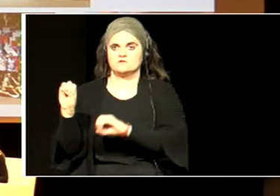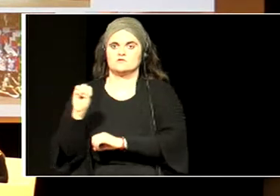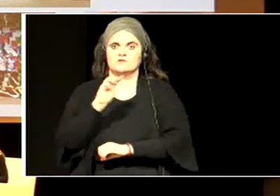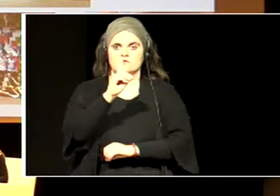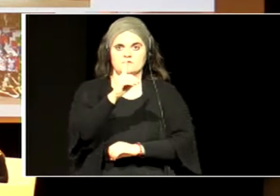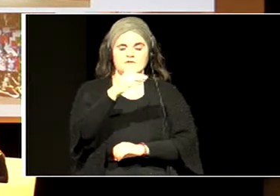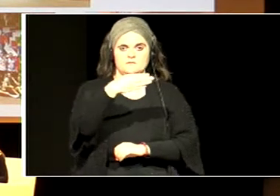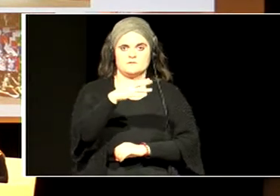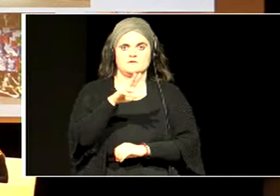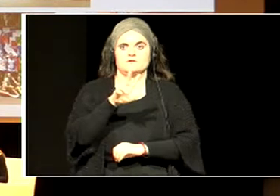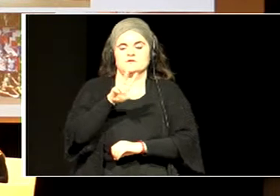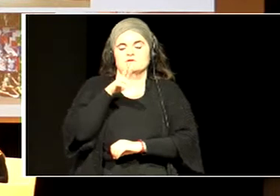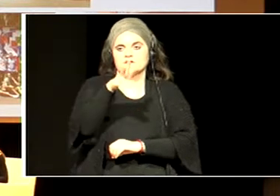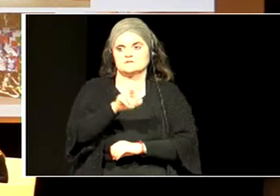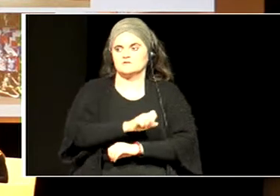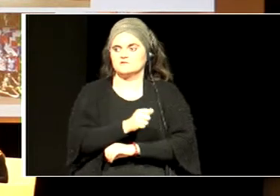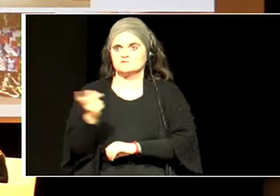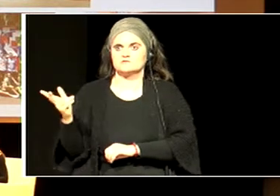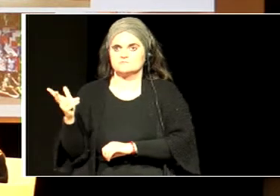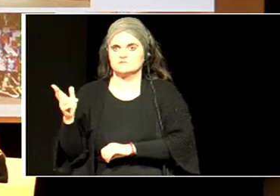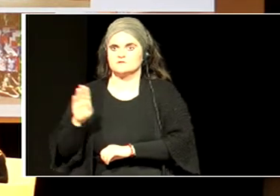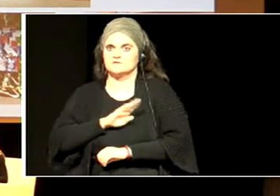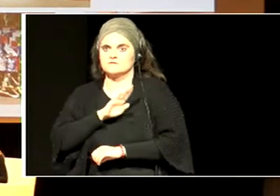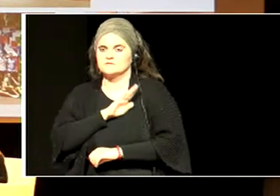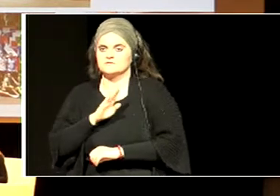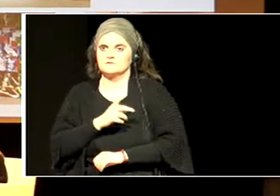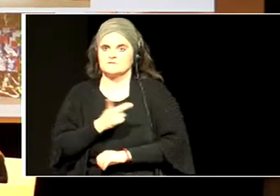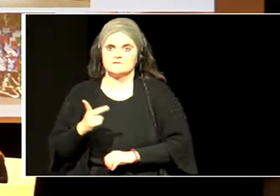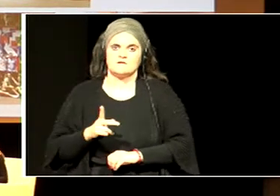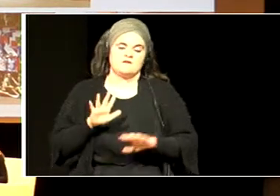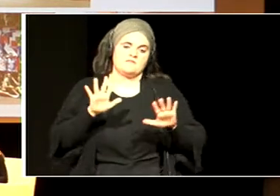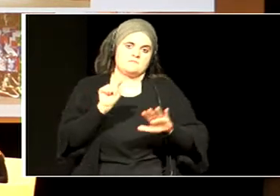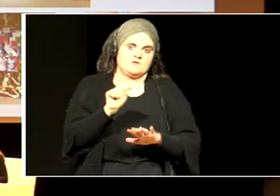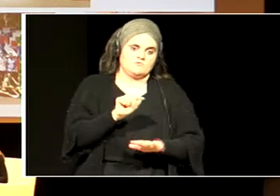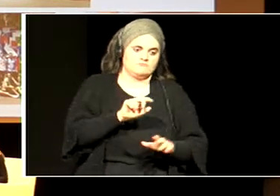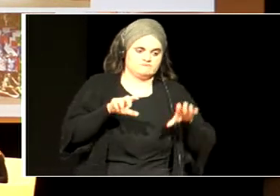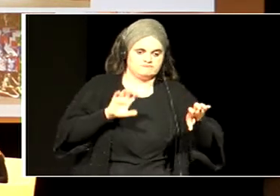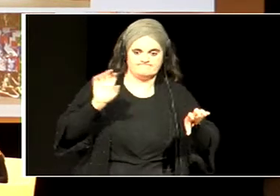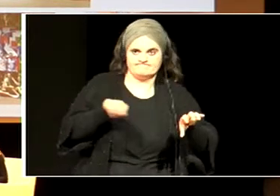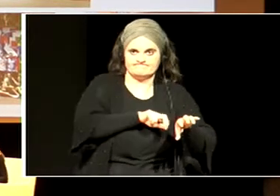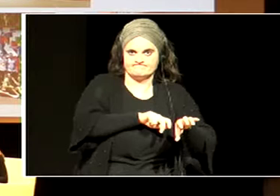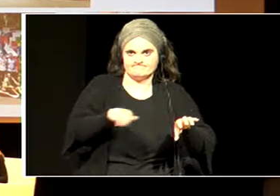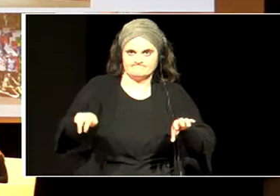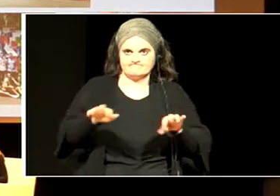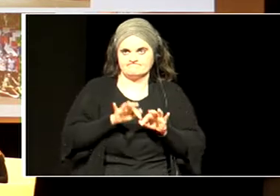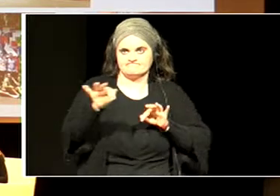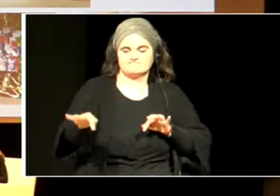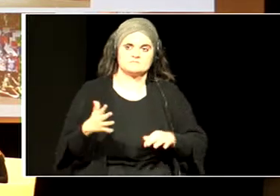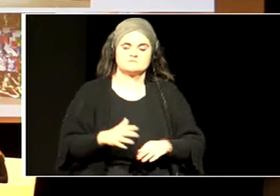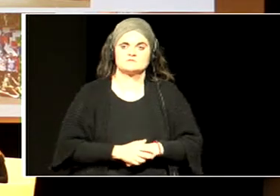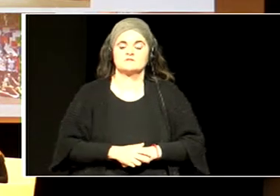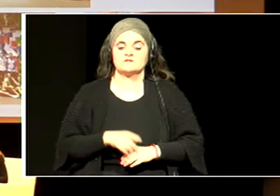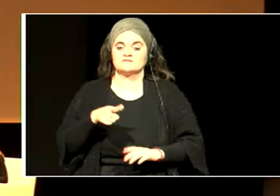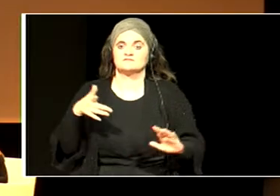eta gainontzekoa batxiergoan. Gertu gaude batetik bestera 10 minutu oinez, baina bueno, horrek suposatzen du, bueno, beste